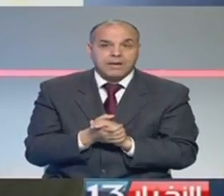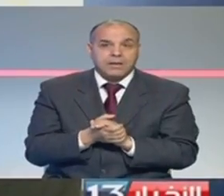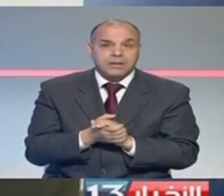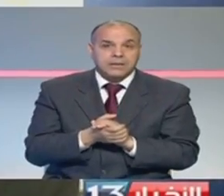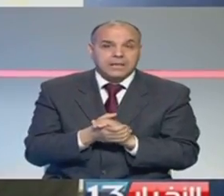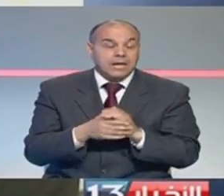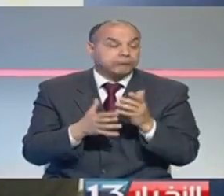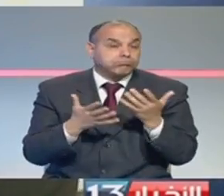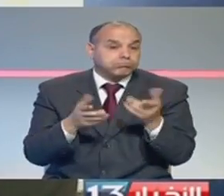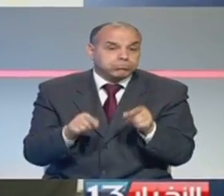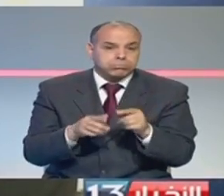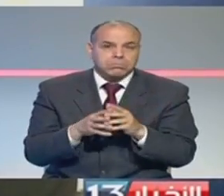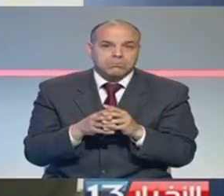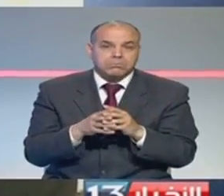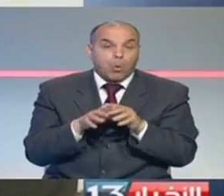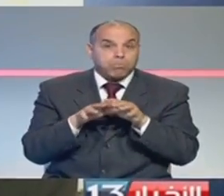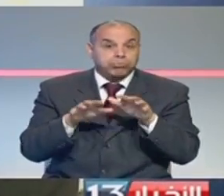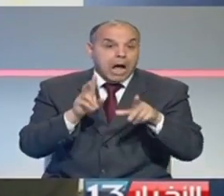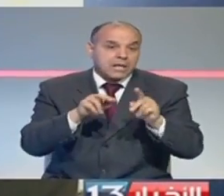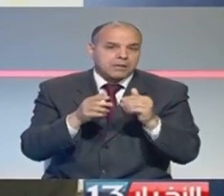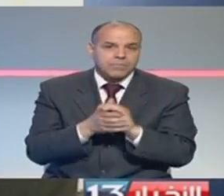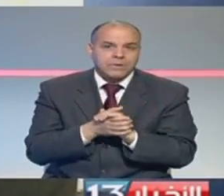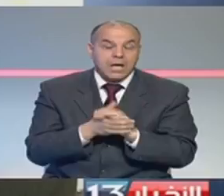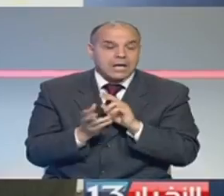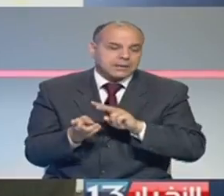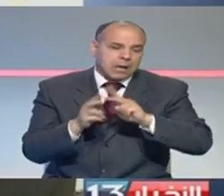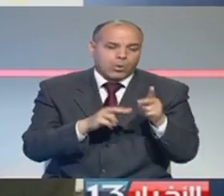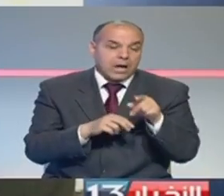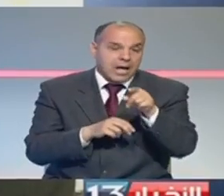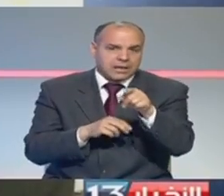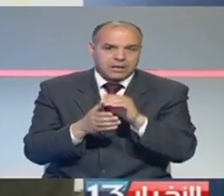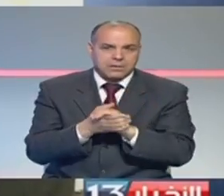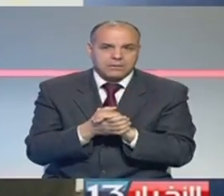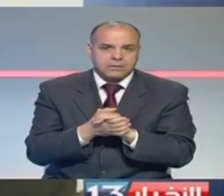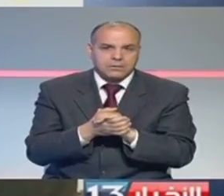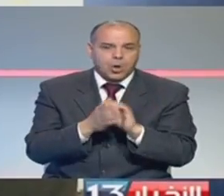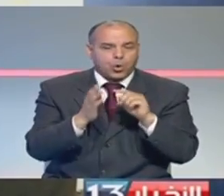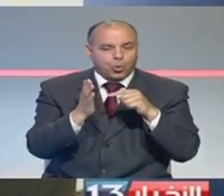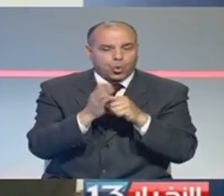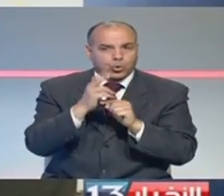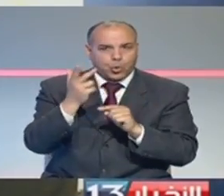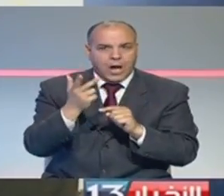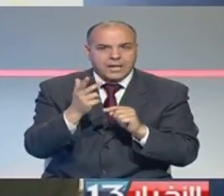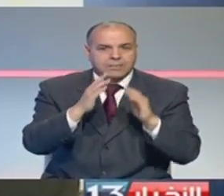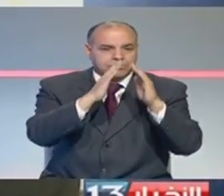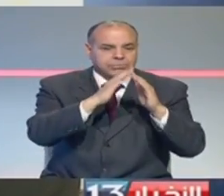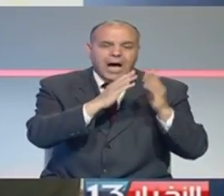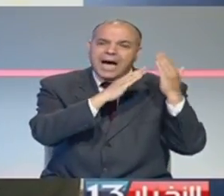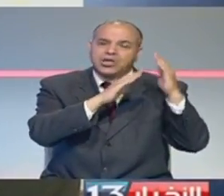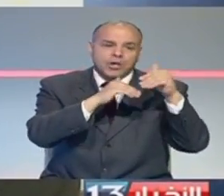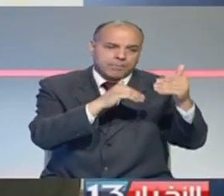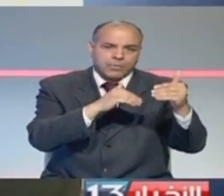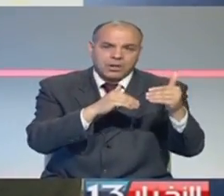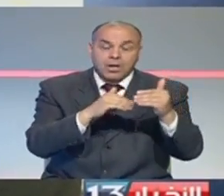بدات تنتشر اكثر تحاول نعم لنا من النقطه الثالثه هي في العيد الخارجيه